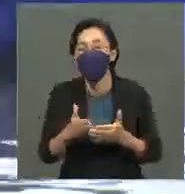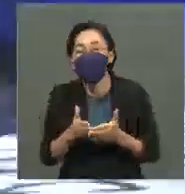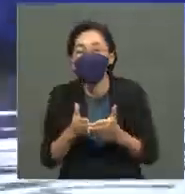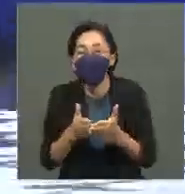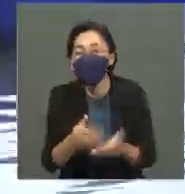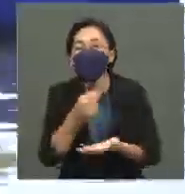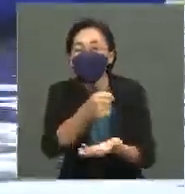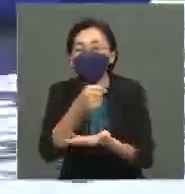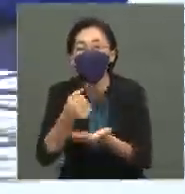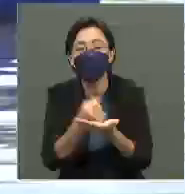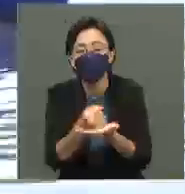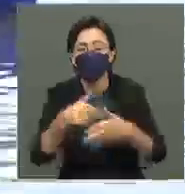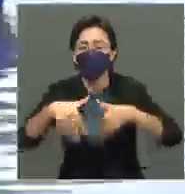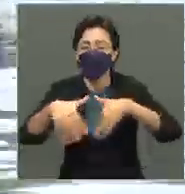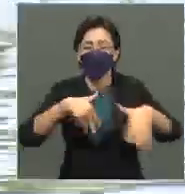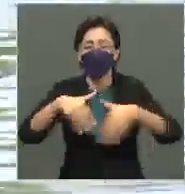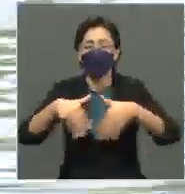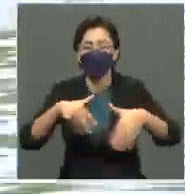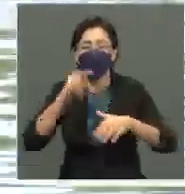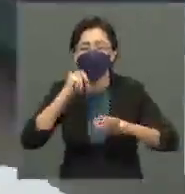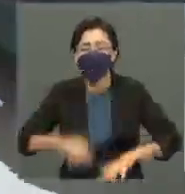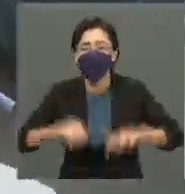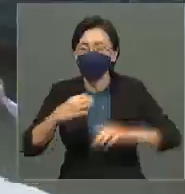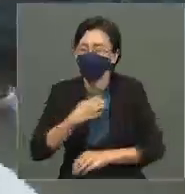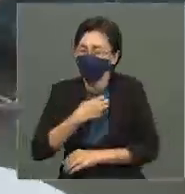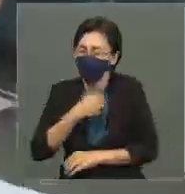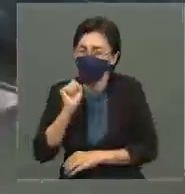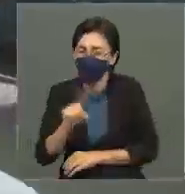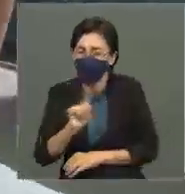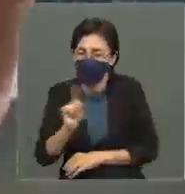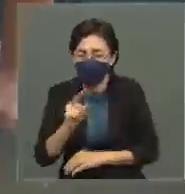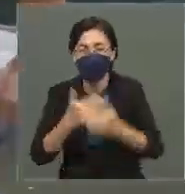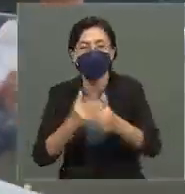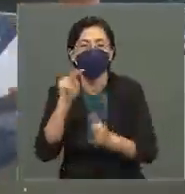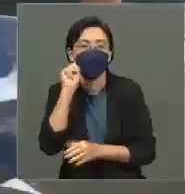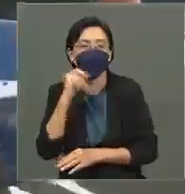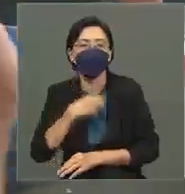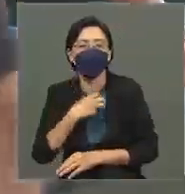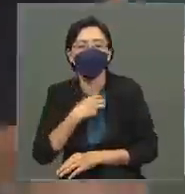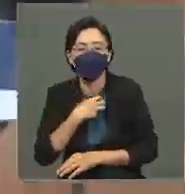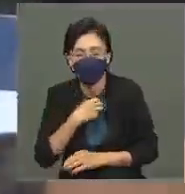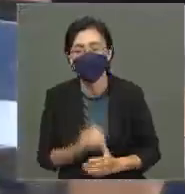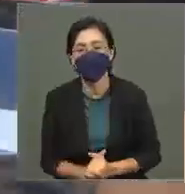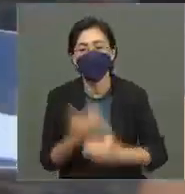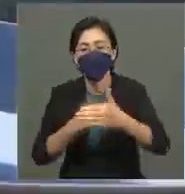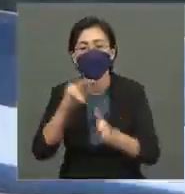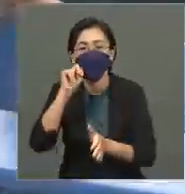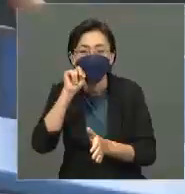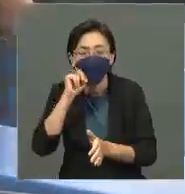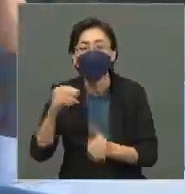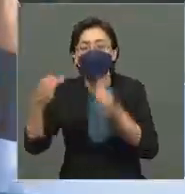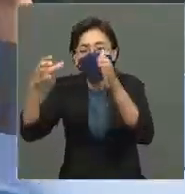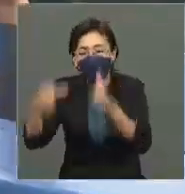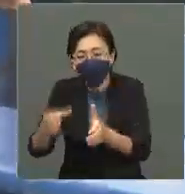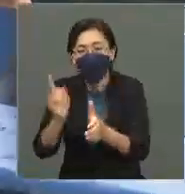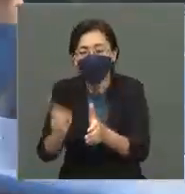นะครับแต่ว่าสิ่งหนึ่งที่ชาวบ้านที่ถูกน้ำท่วมตอนนี้ต้องการที่สุดก็คือสุขาลอยน้ำหรือว่าสุขาที่ตั้งอยู่เป็นประ